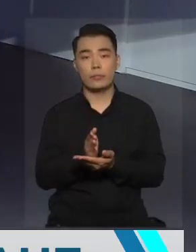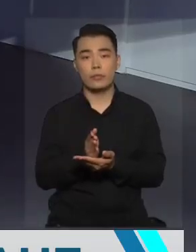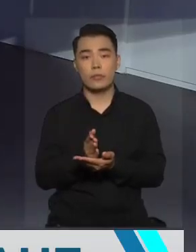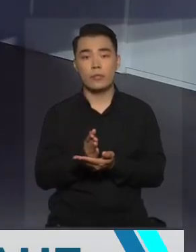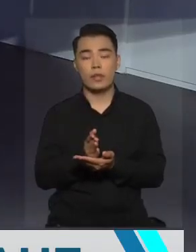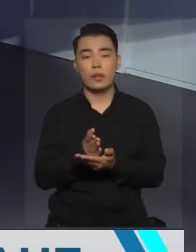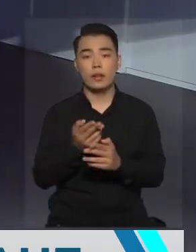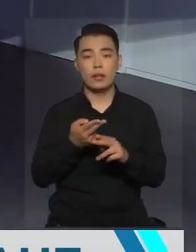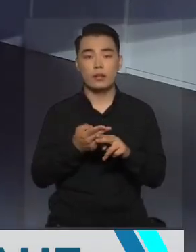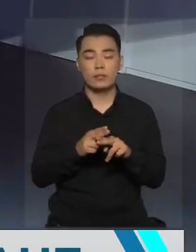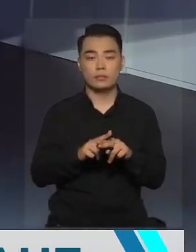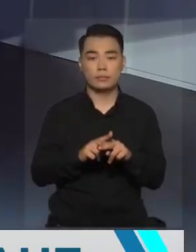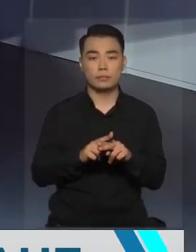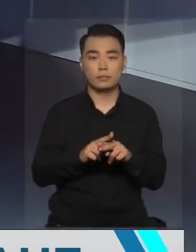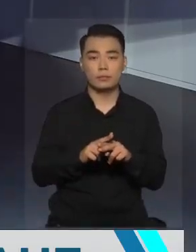средствами летального оружия